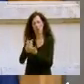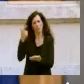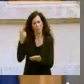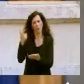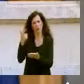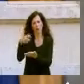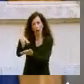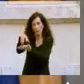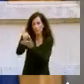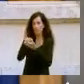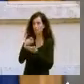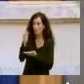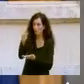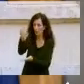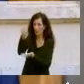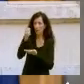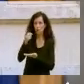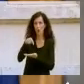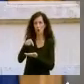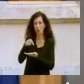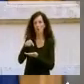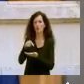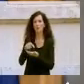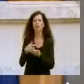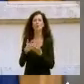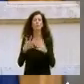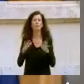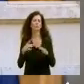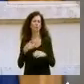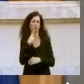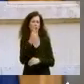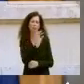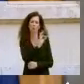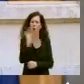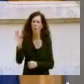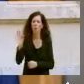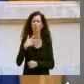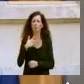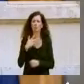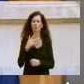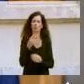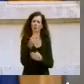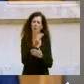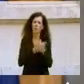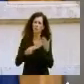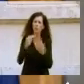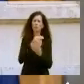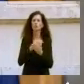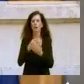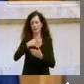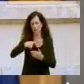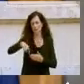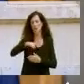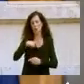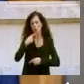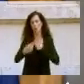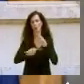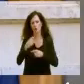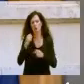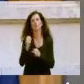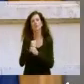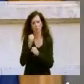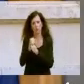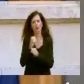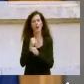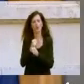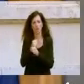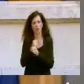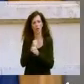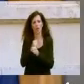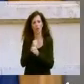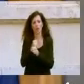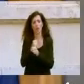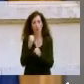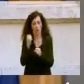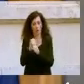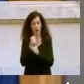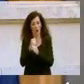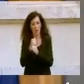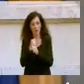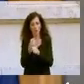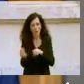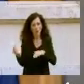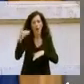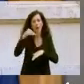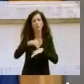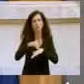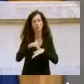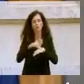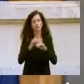strumenti citati prima shop sito bay su cui lavoreremo per integrare una misura di nuovo